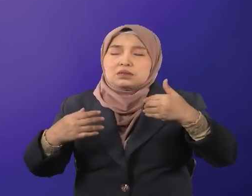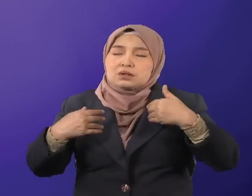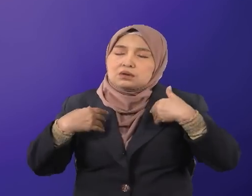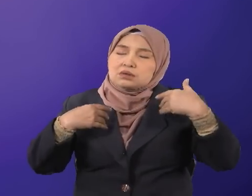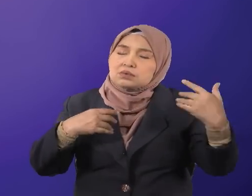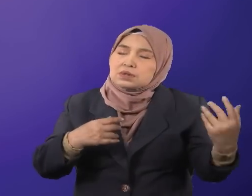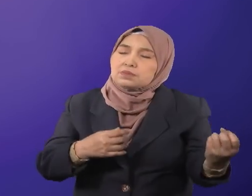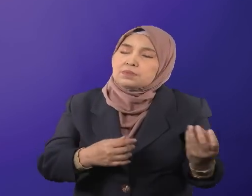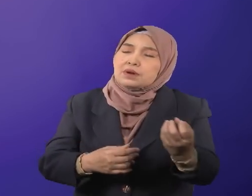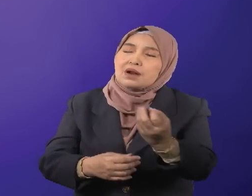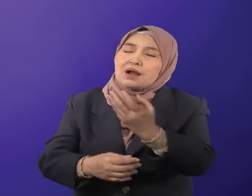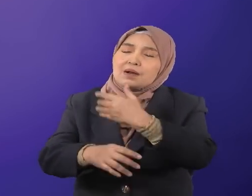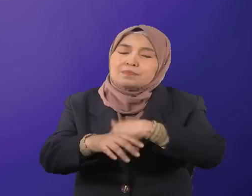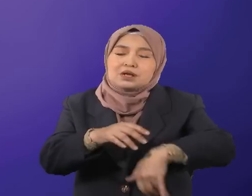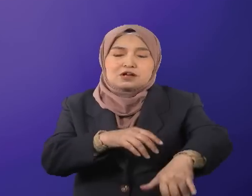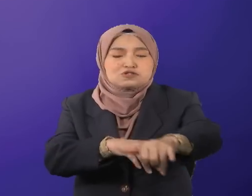جنات